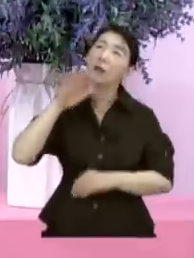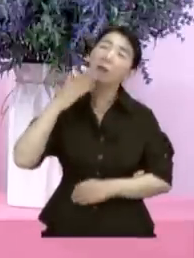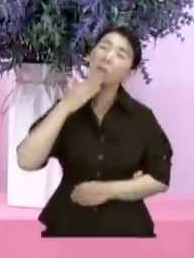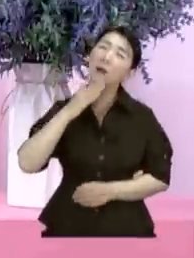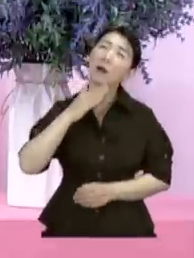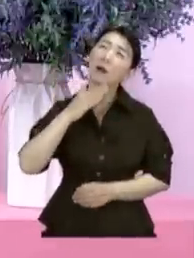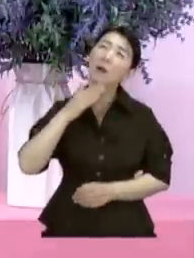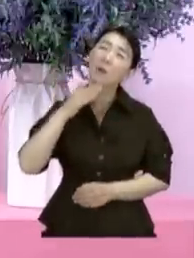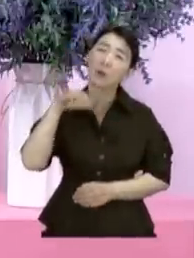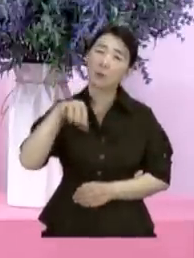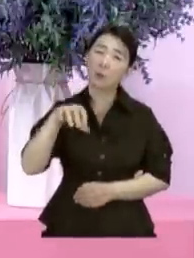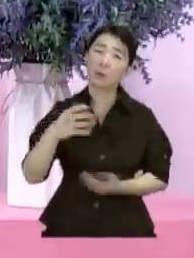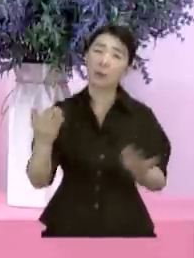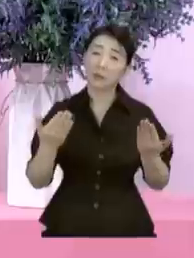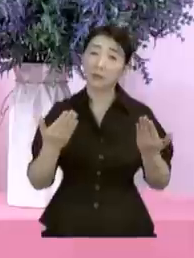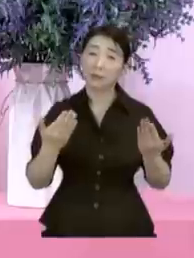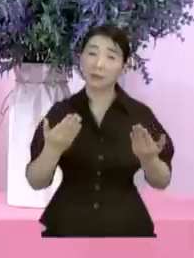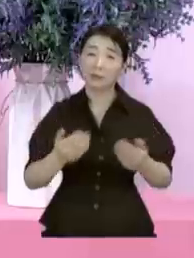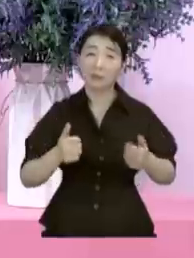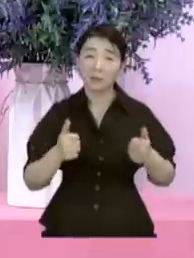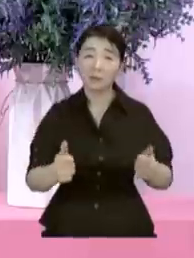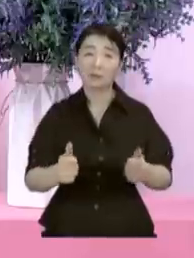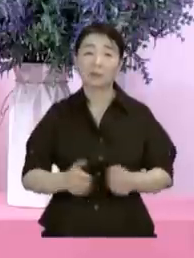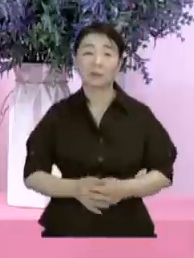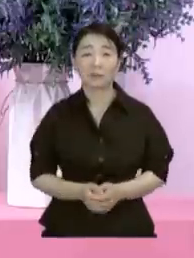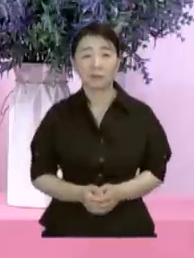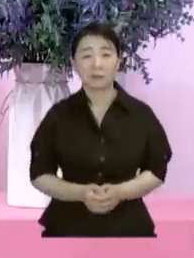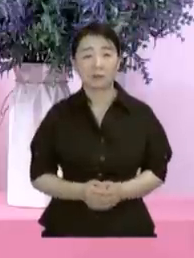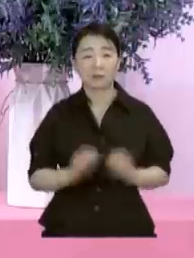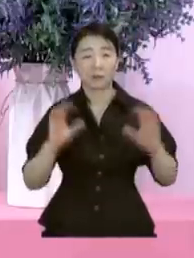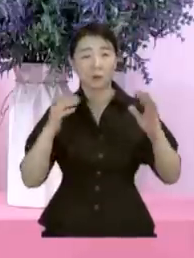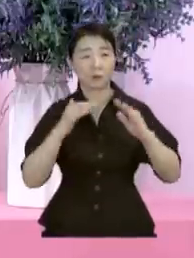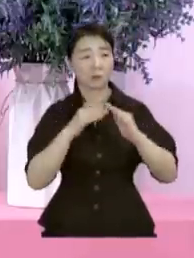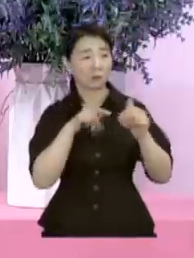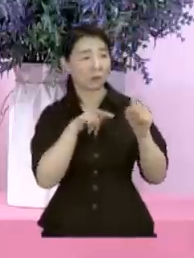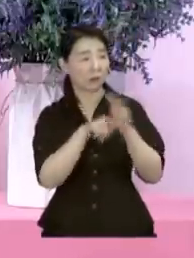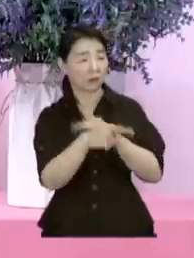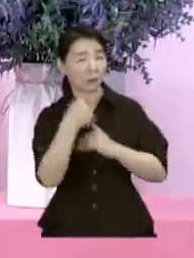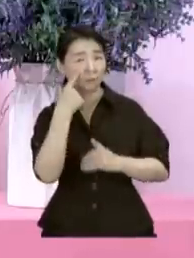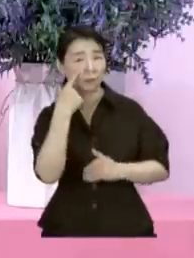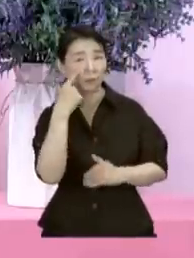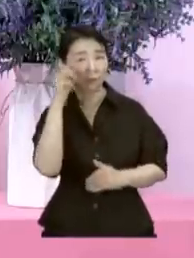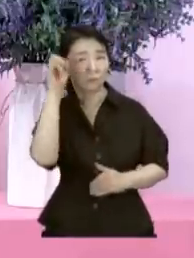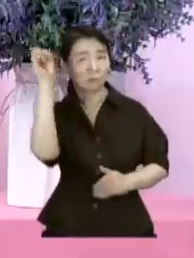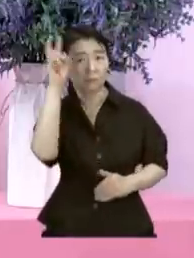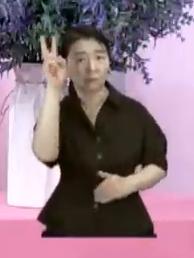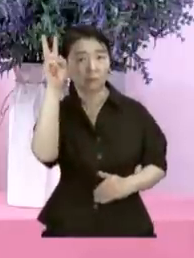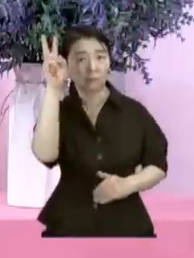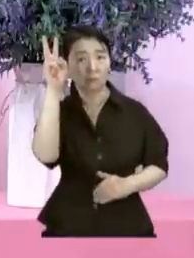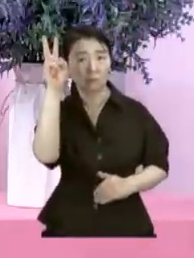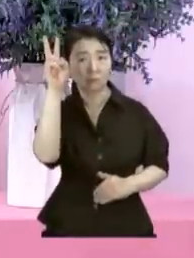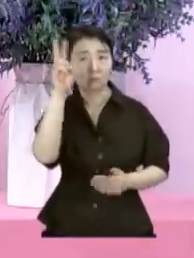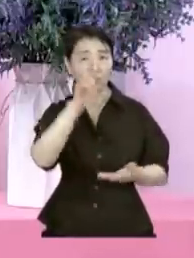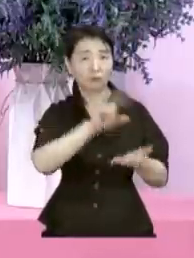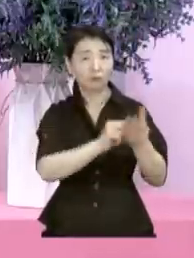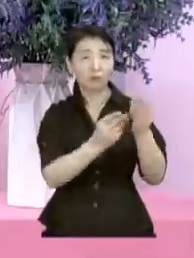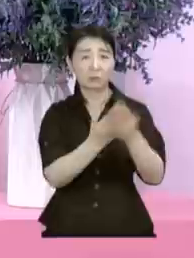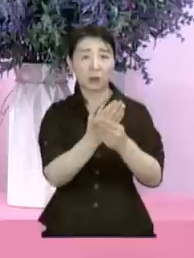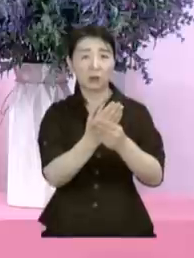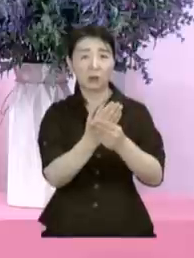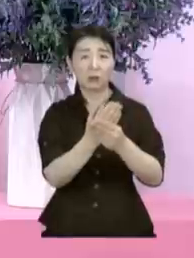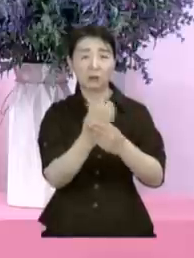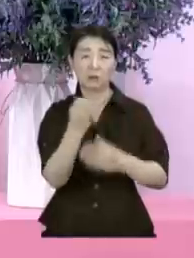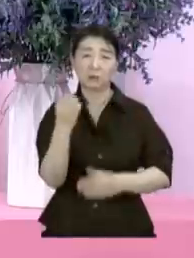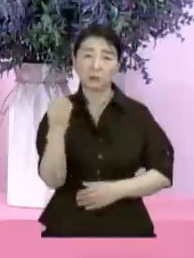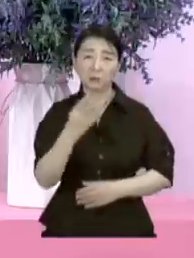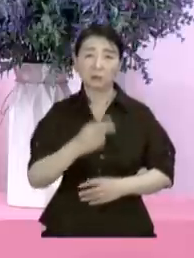하면서도 현장에 일을 하고 있었어요. 네. 근데 어린이집에 가면 갑자기 그 문제들이